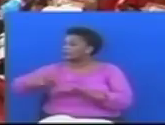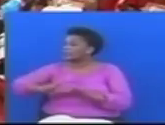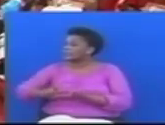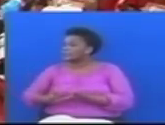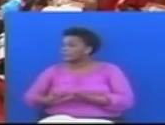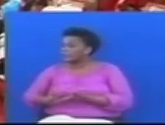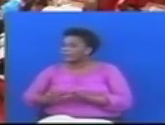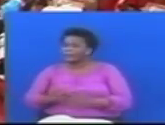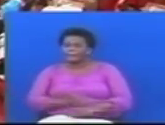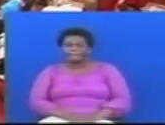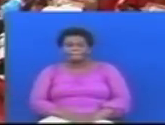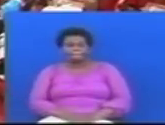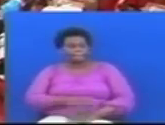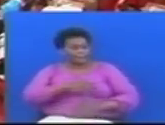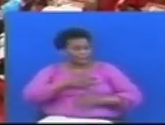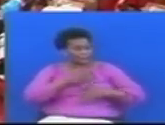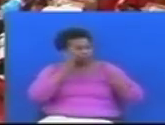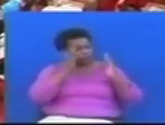Asante Mheshimiwa Naibu Spika.